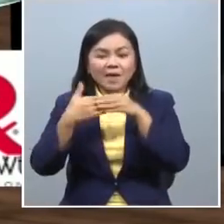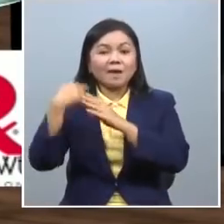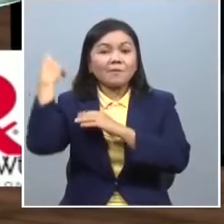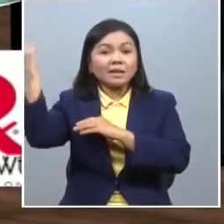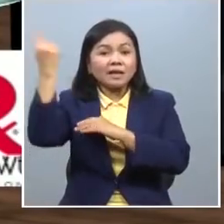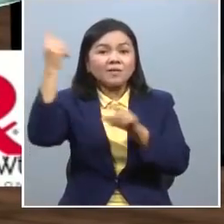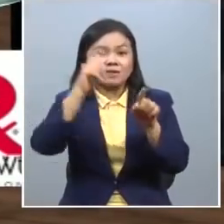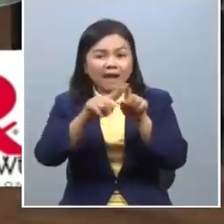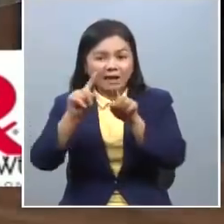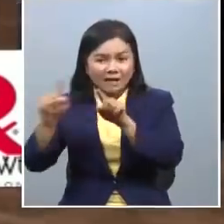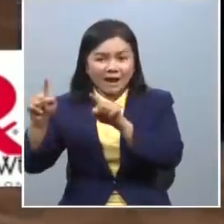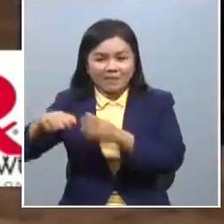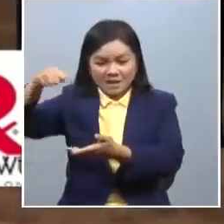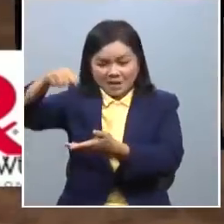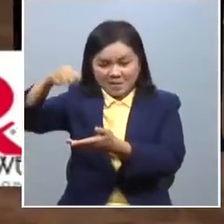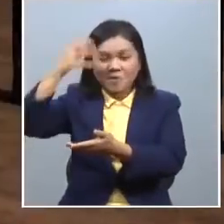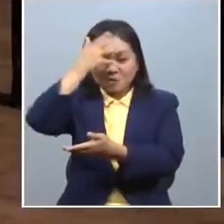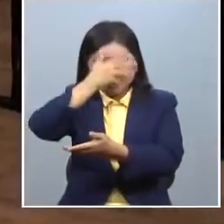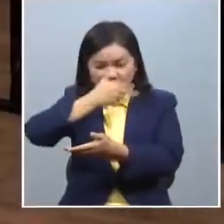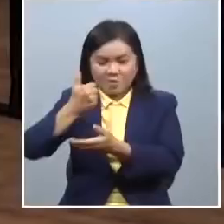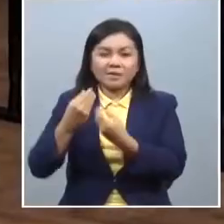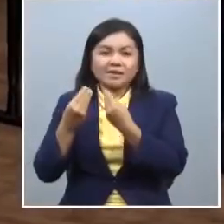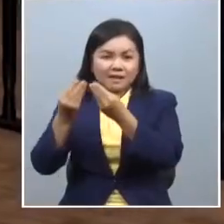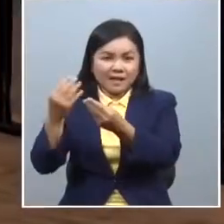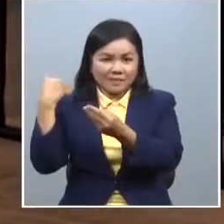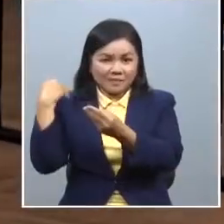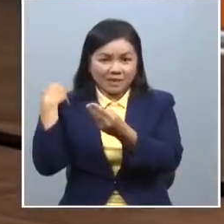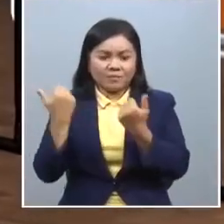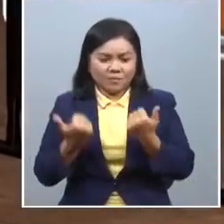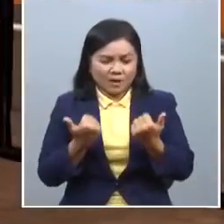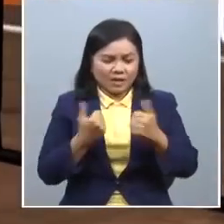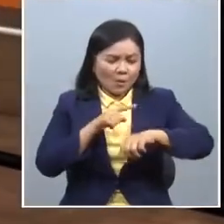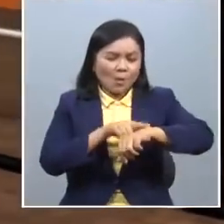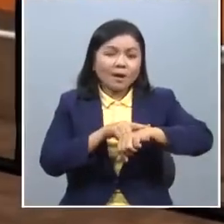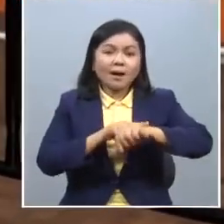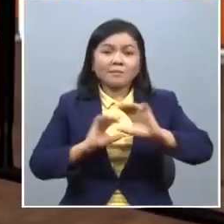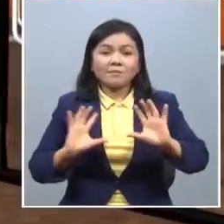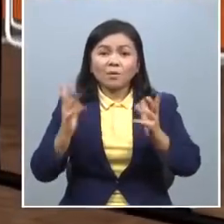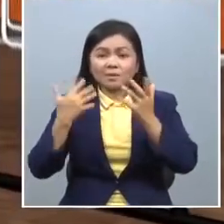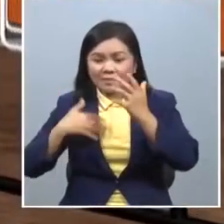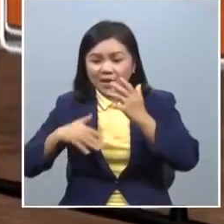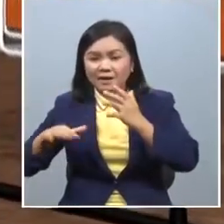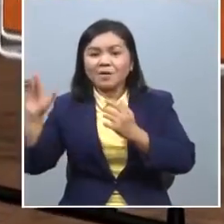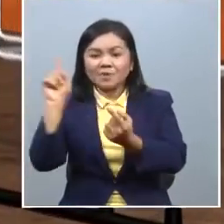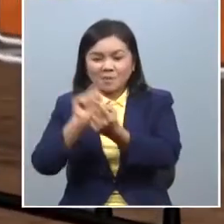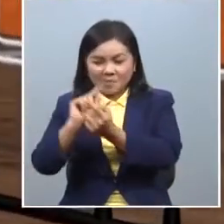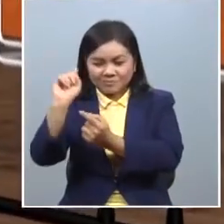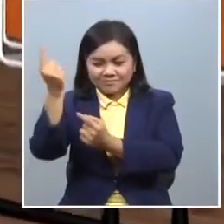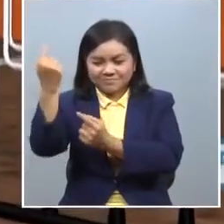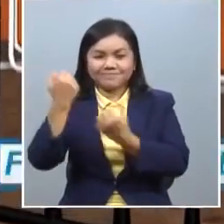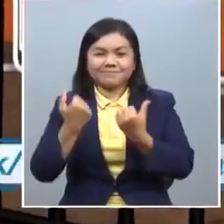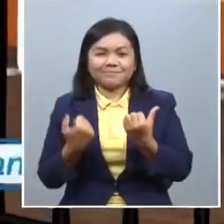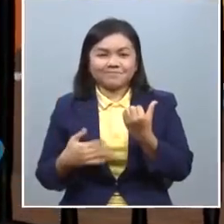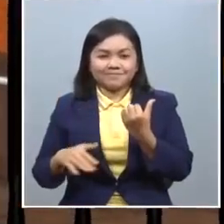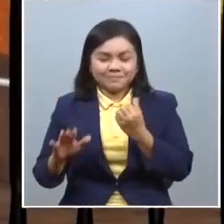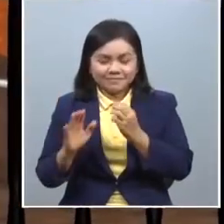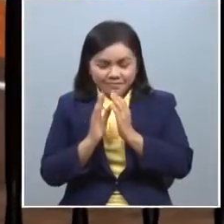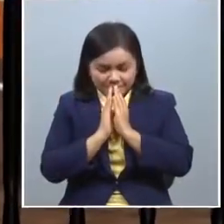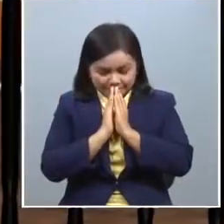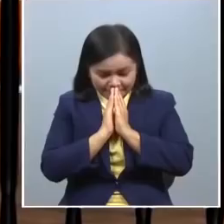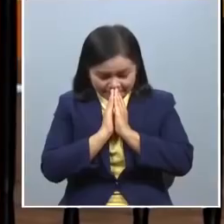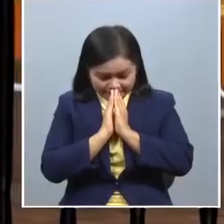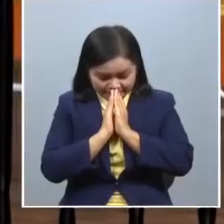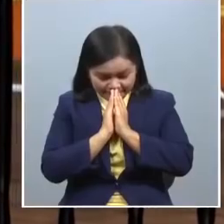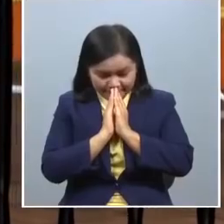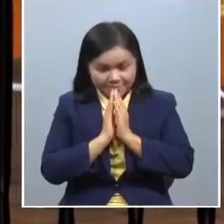รับกระเป๋าโอท็อปสวยๆอีกด้วยค่ะนี่น่าลาคุณผู้ชมไปก่อนกลับมาพบกันใหม่เร็วๆนี้นะคะสวัสดีค่ะ